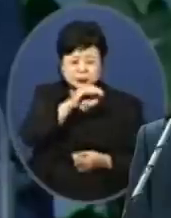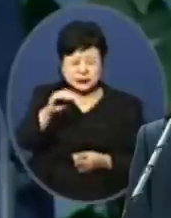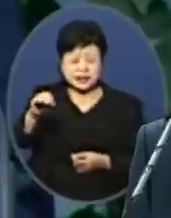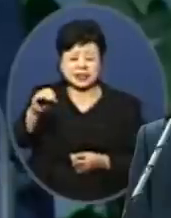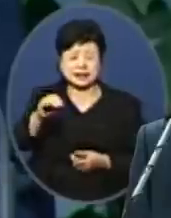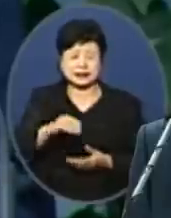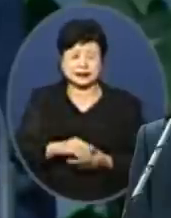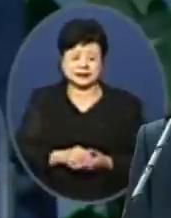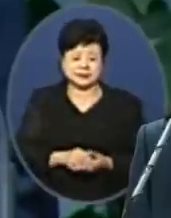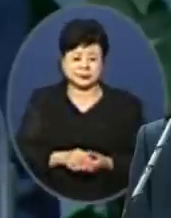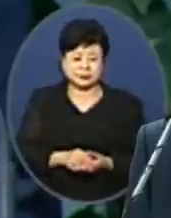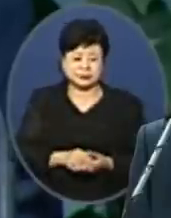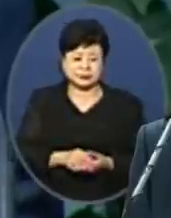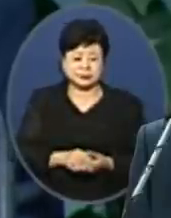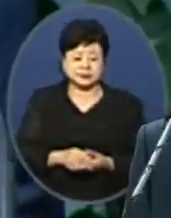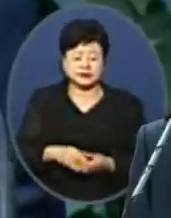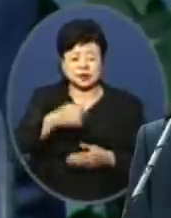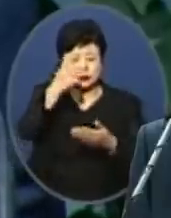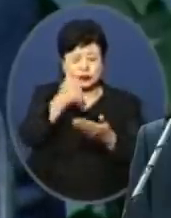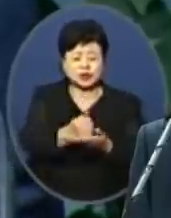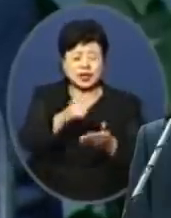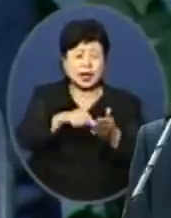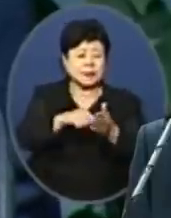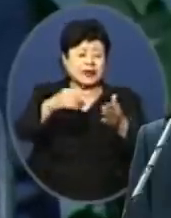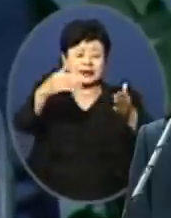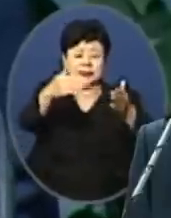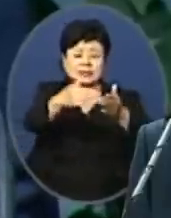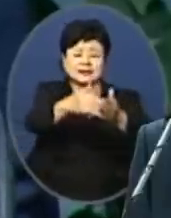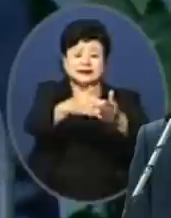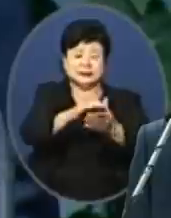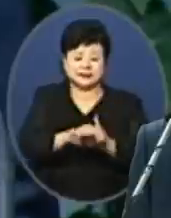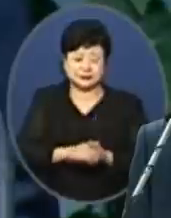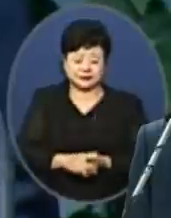나의 죄를 다 청산하는 것입니다.